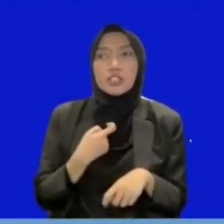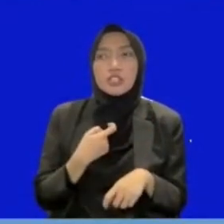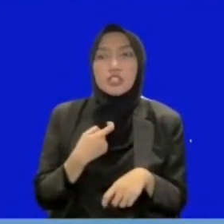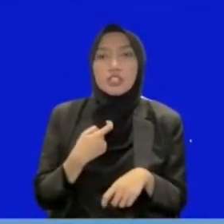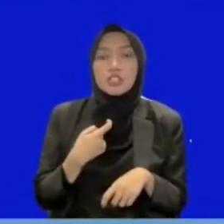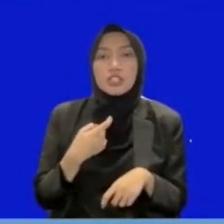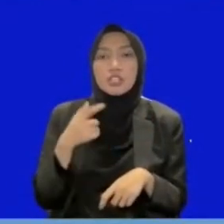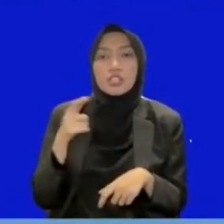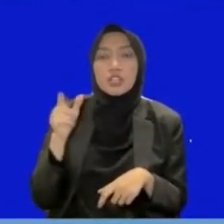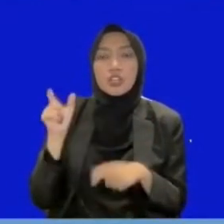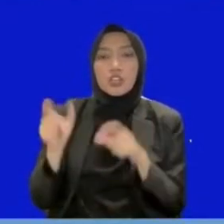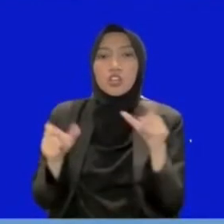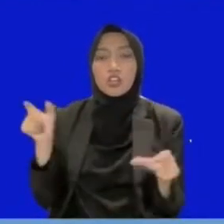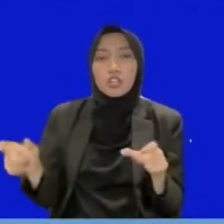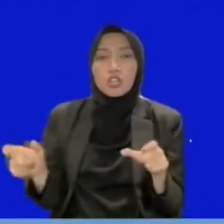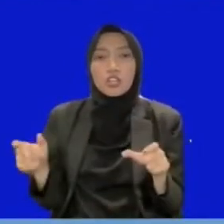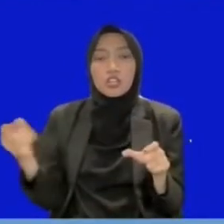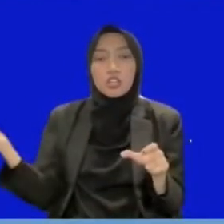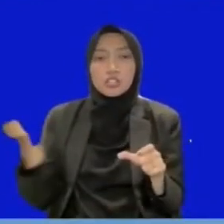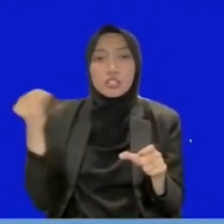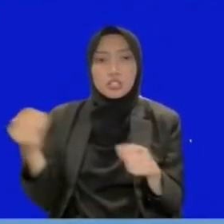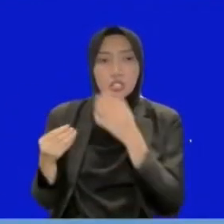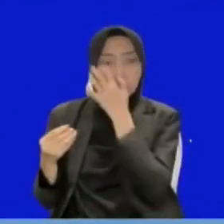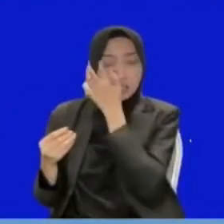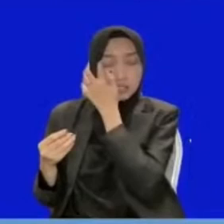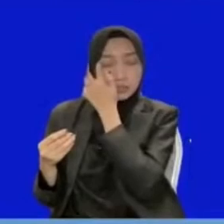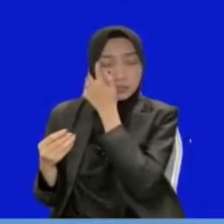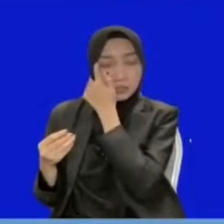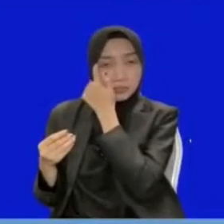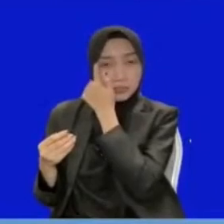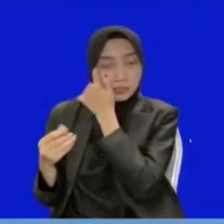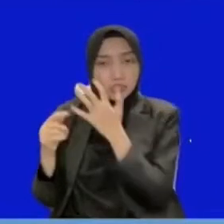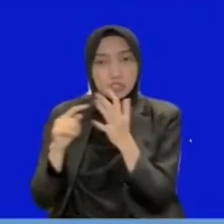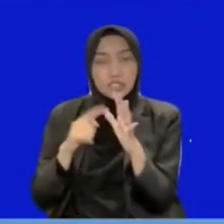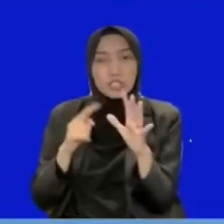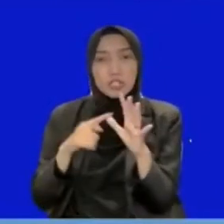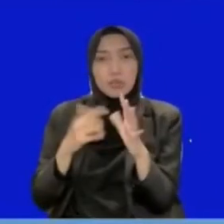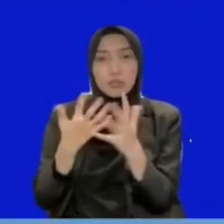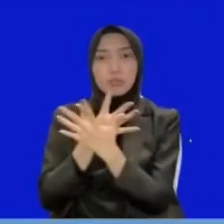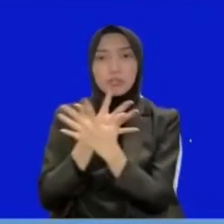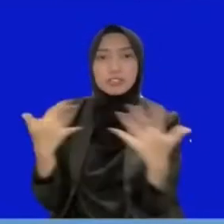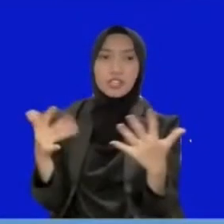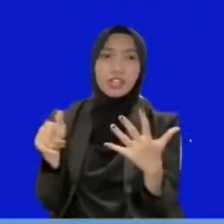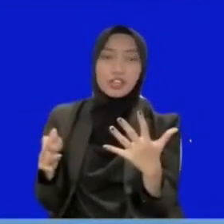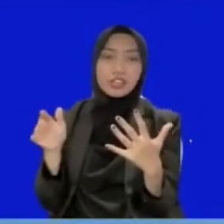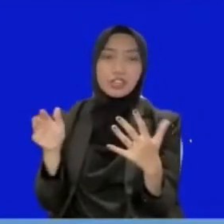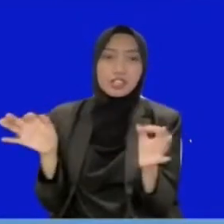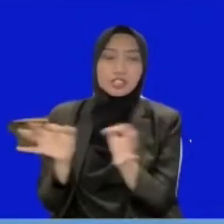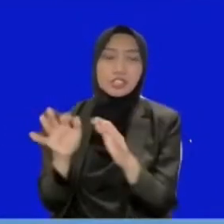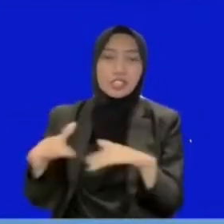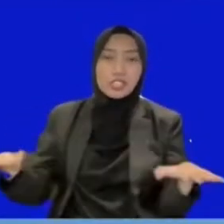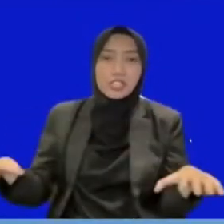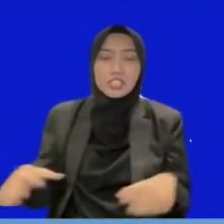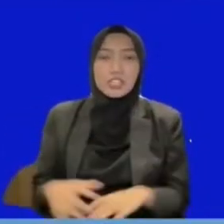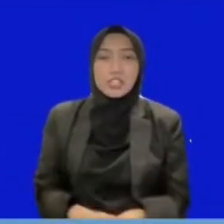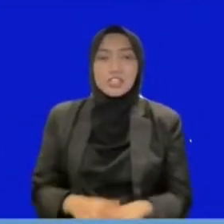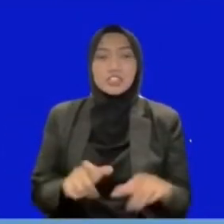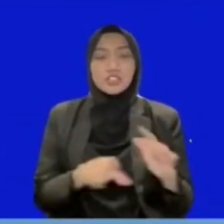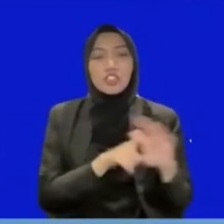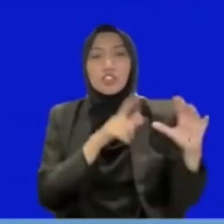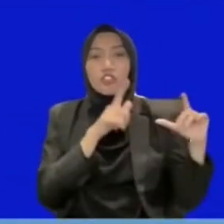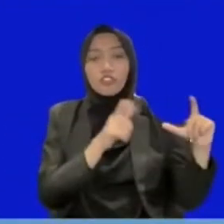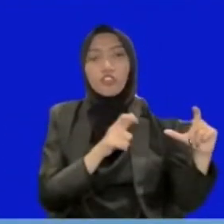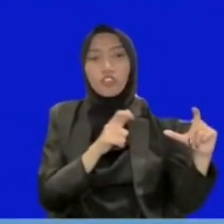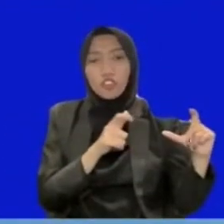turis kunjungan. Kemudian yang kelima adalah penduduknya sendiri gitu. Seperti mungkin foto di sebelah